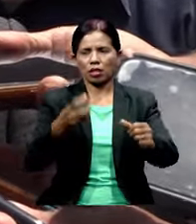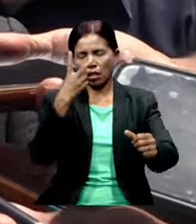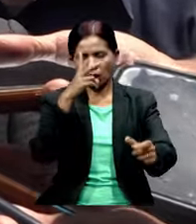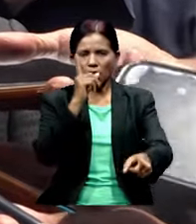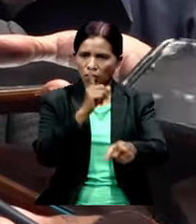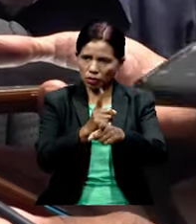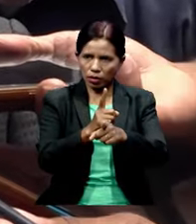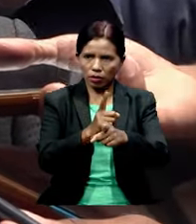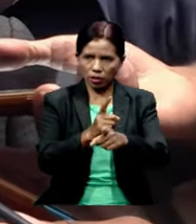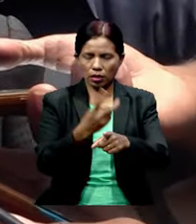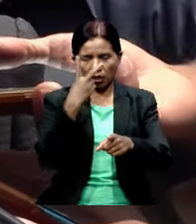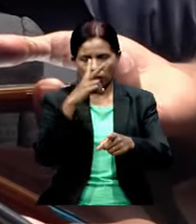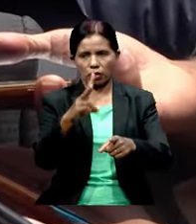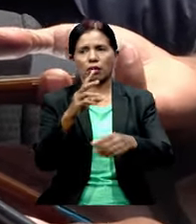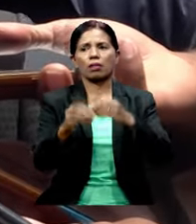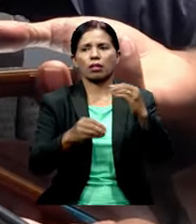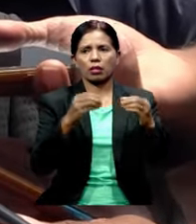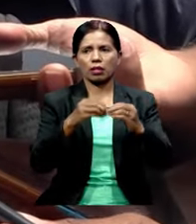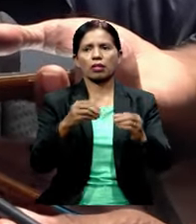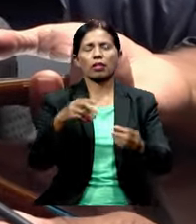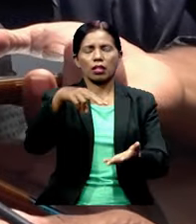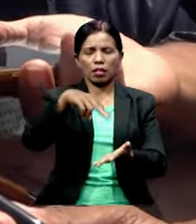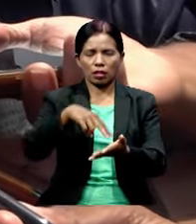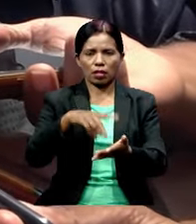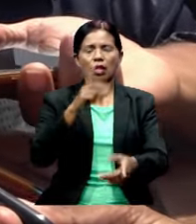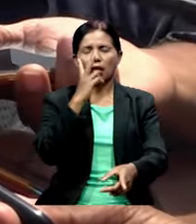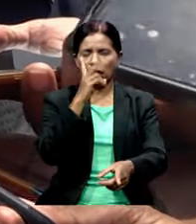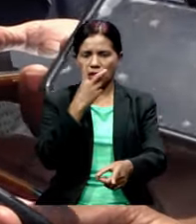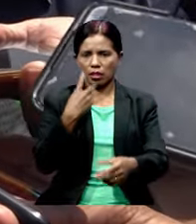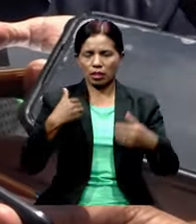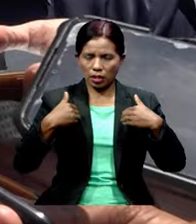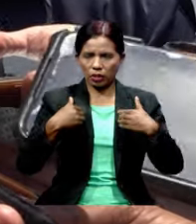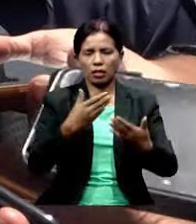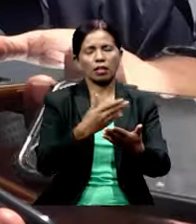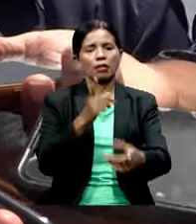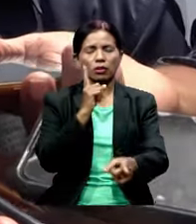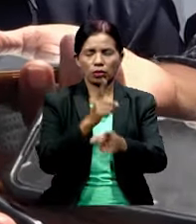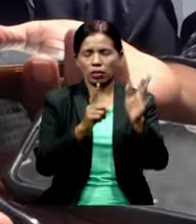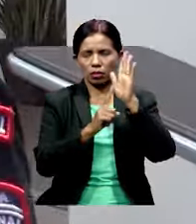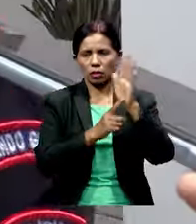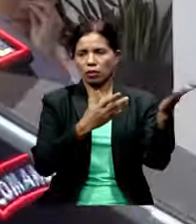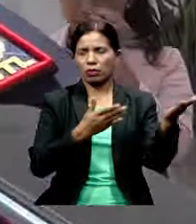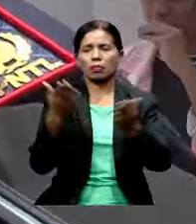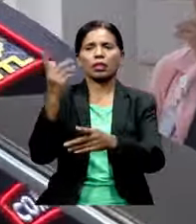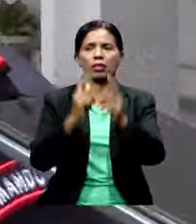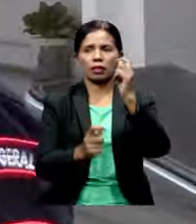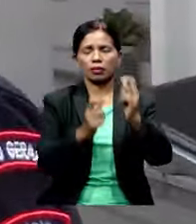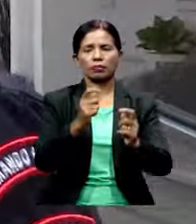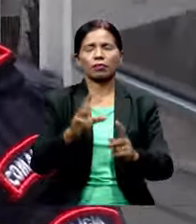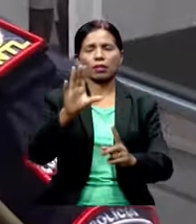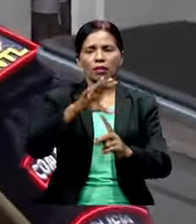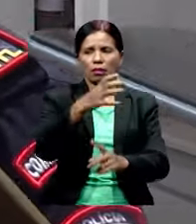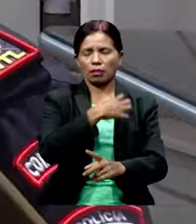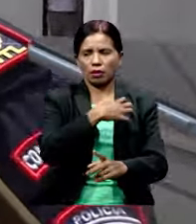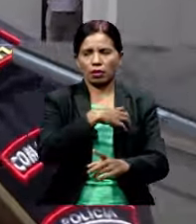atilai. Hari ini orang kata establish fatus komplit orang mak foto konklusion pada perlawanan tribunal. Komandan Jeral